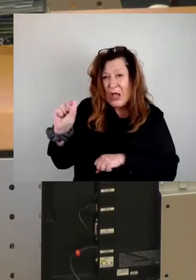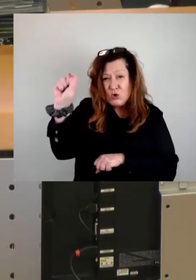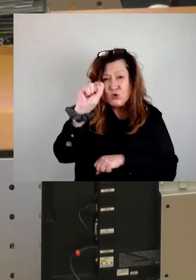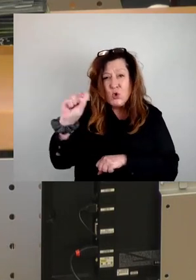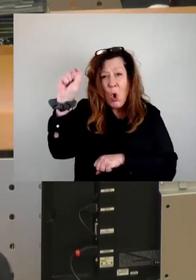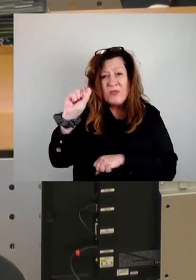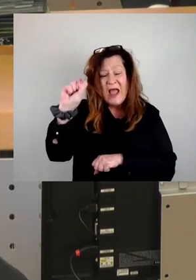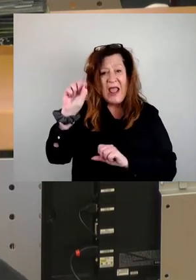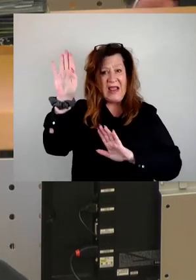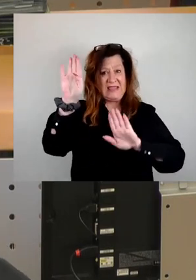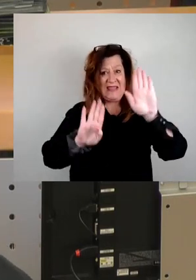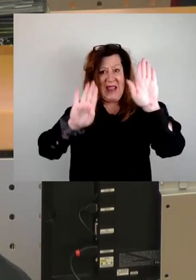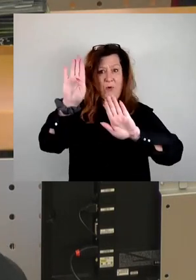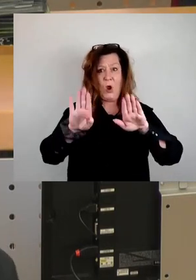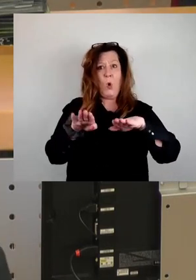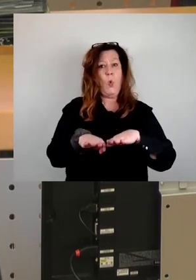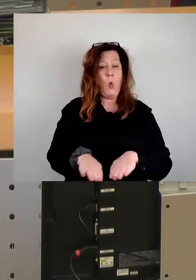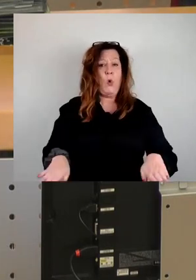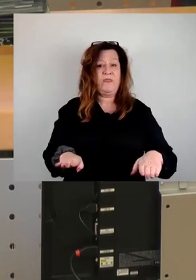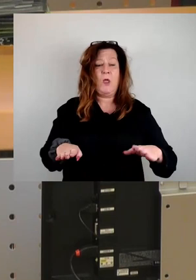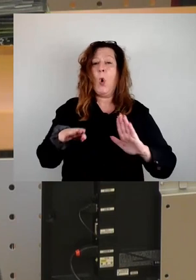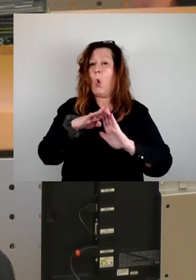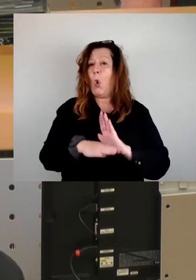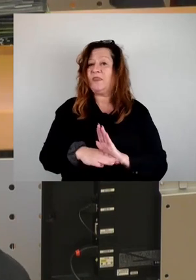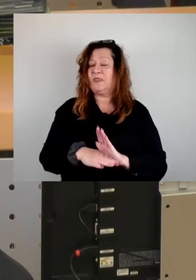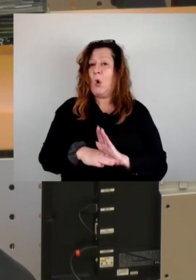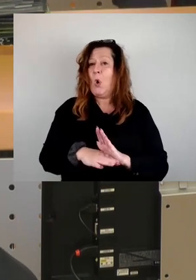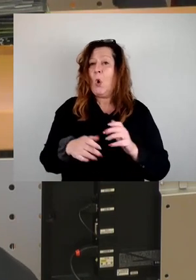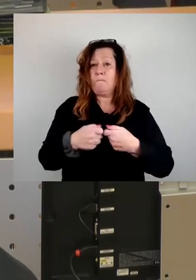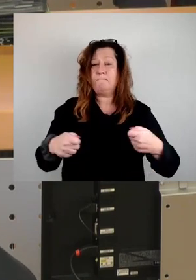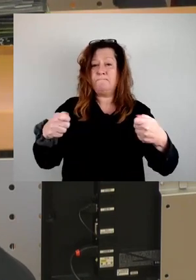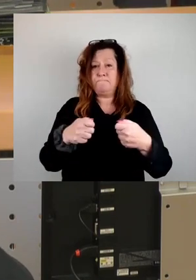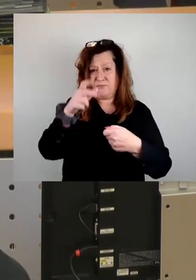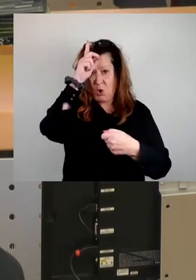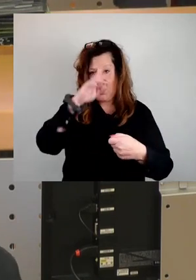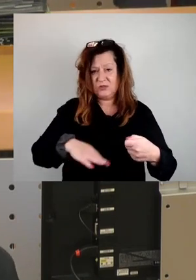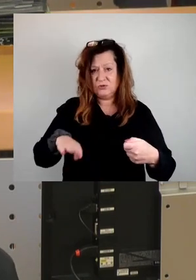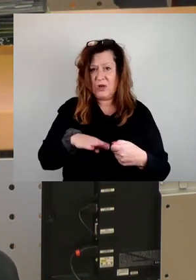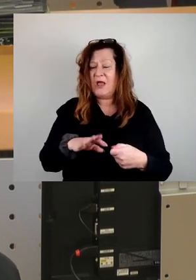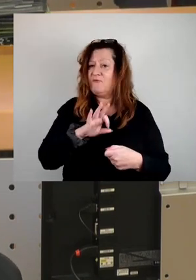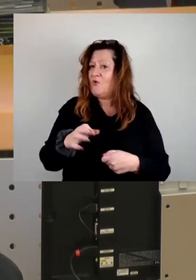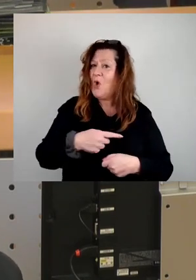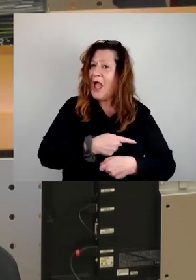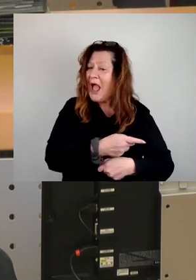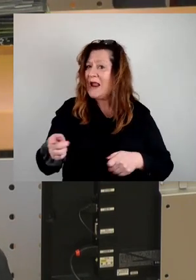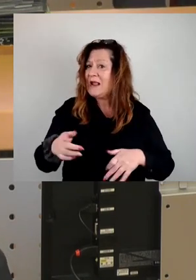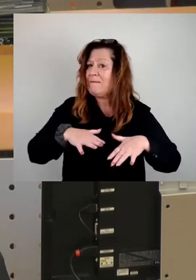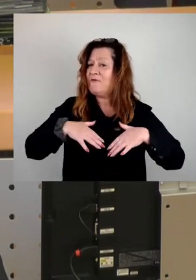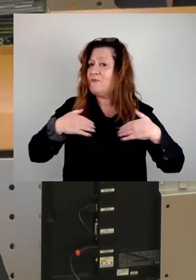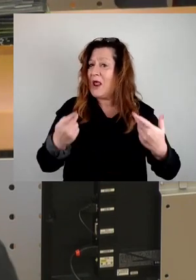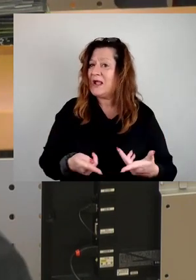sozialistisch-demokratischen Grundordnung der BRD kann zum Wohle der Allgemeinheit auch enteignet